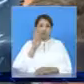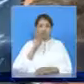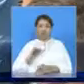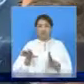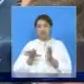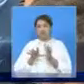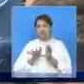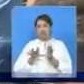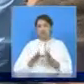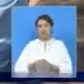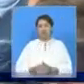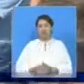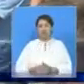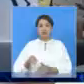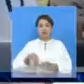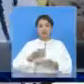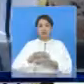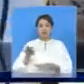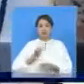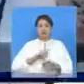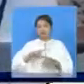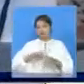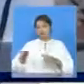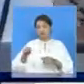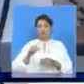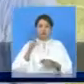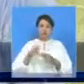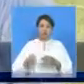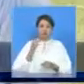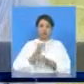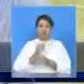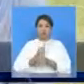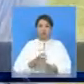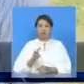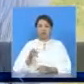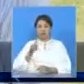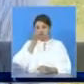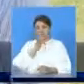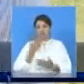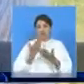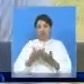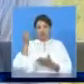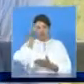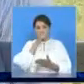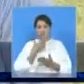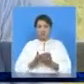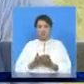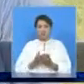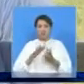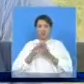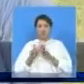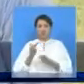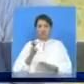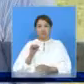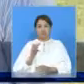линии электропередач. Аким области поручил ускорить завершение данной работы. В мае месяце текущего года в селе